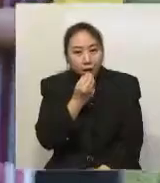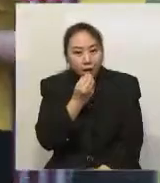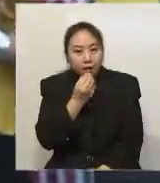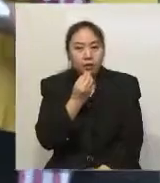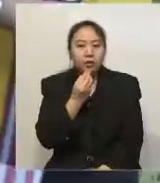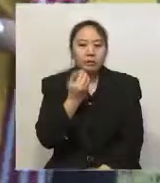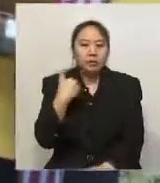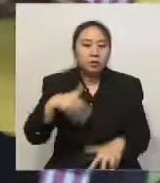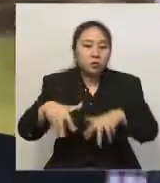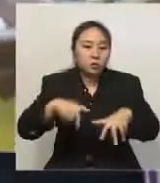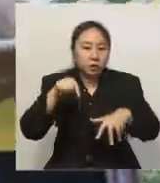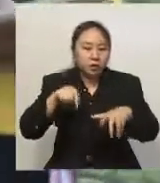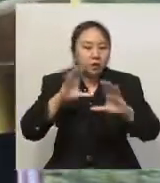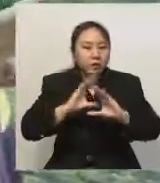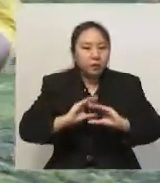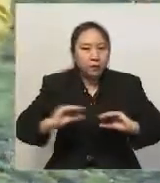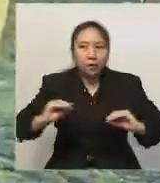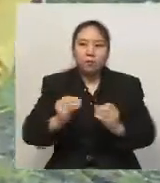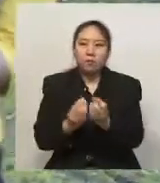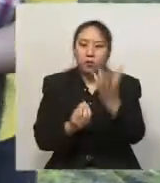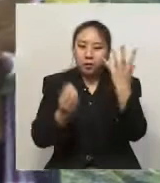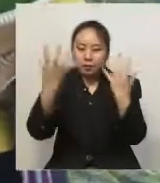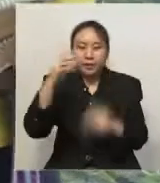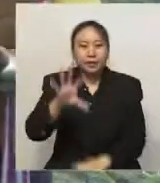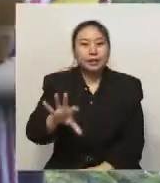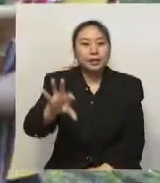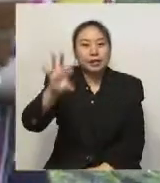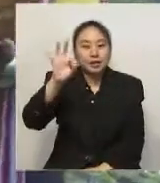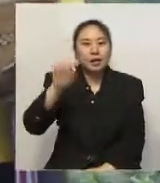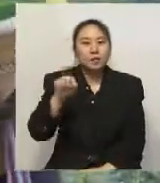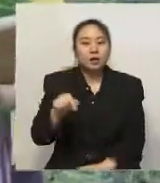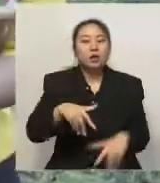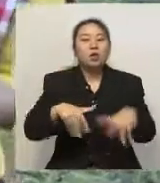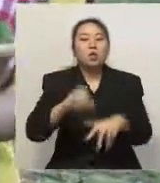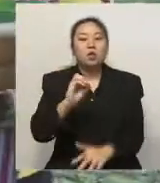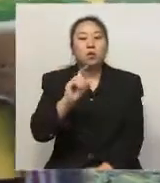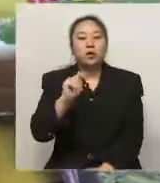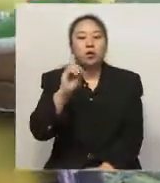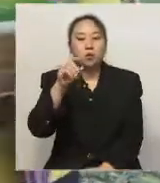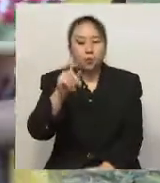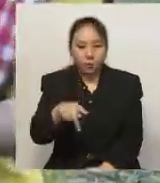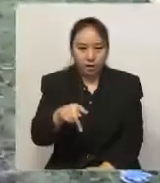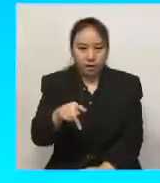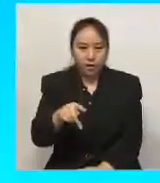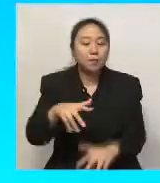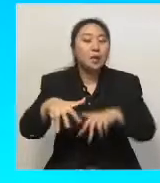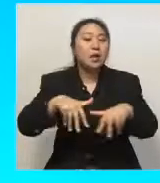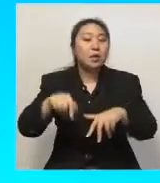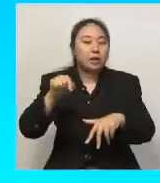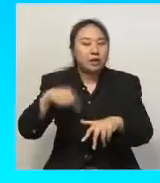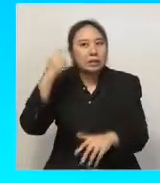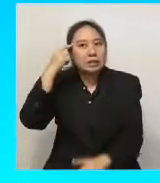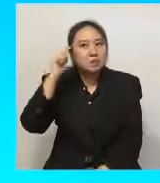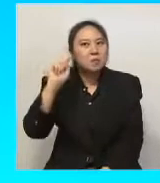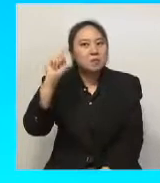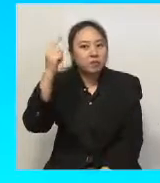องและเป็นชุมชนที่ร่มรื่นจนได้รับการคัดเลือกให้เป็นชุมชนโอท็อปนวัดวิถีชาวชุมชนนะครับจึงเกิด